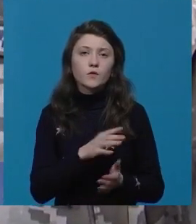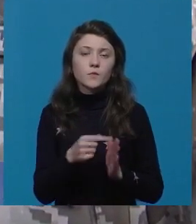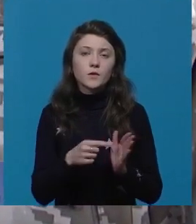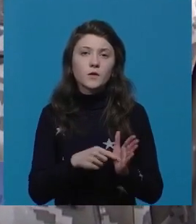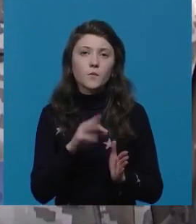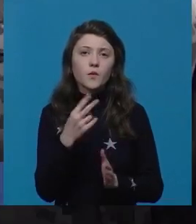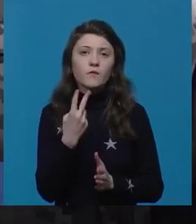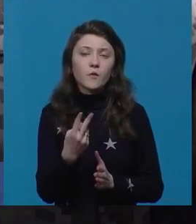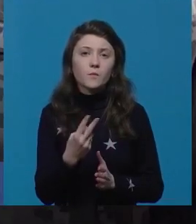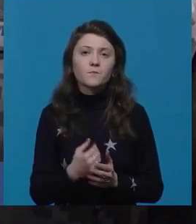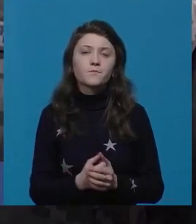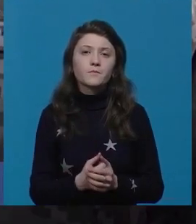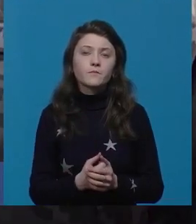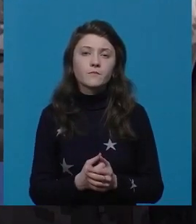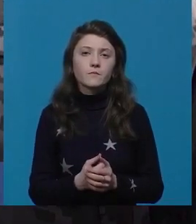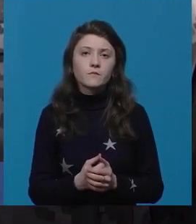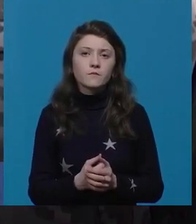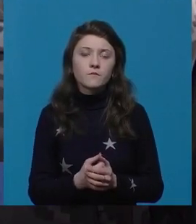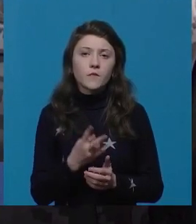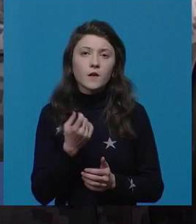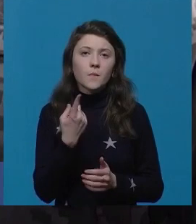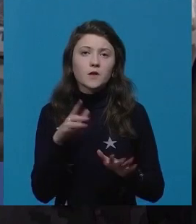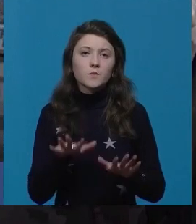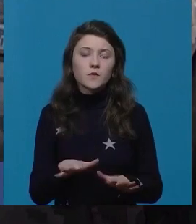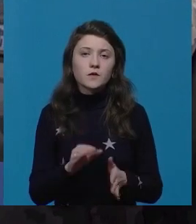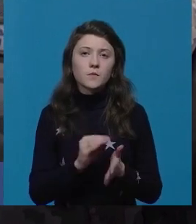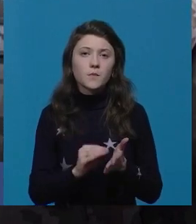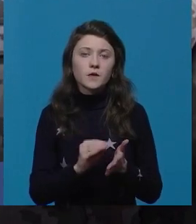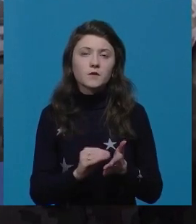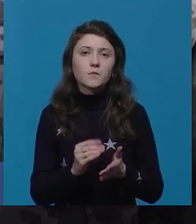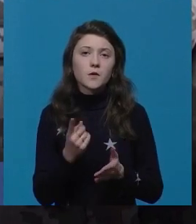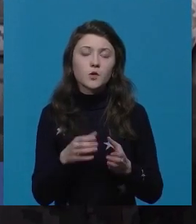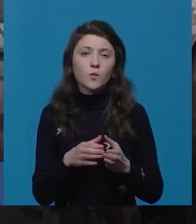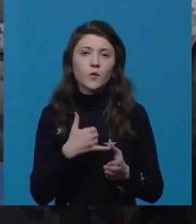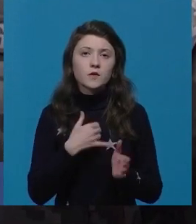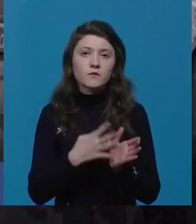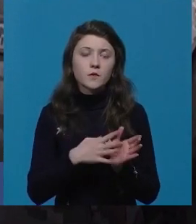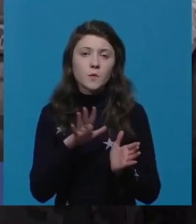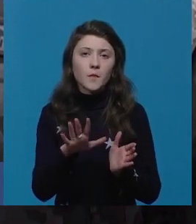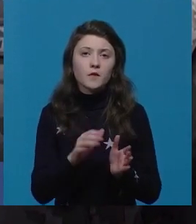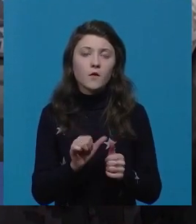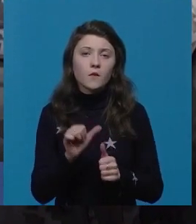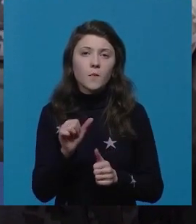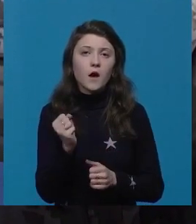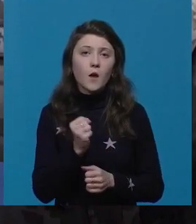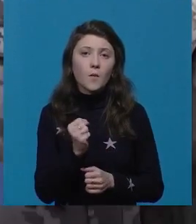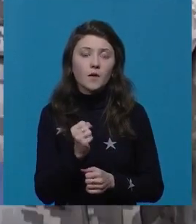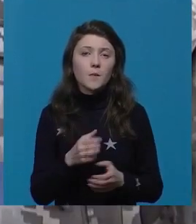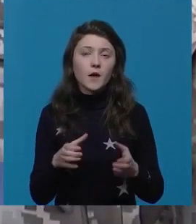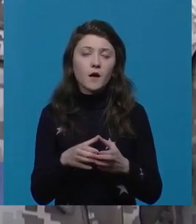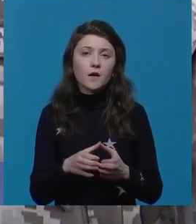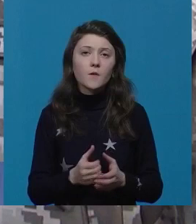2 таблицям у нас. На 1-му місці, в 1-й групі, у нас 95-та окрема аеромобільна бригада.